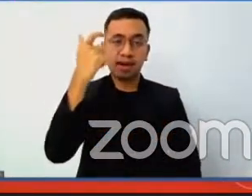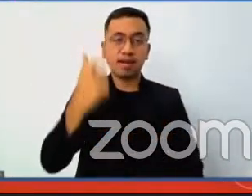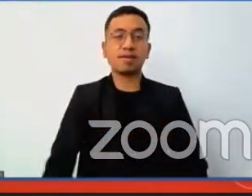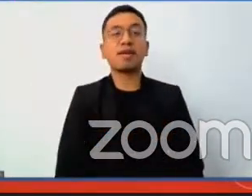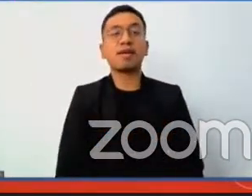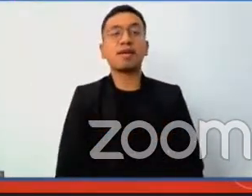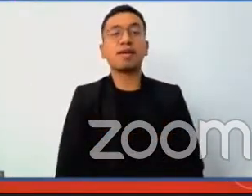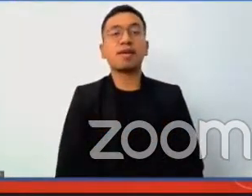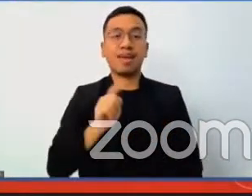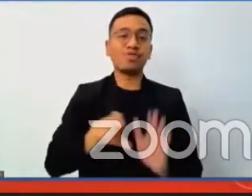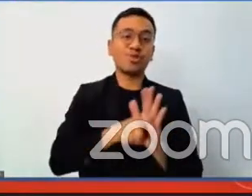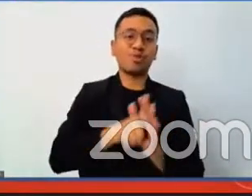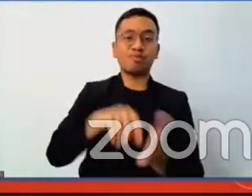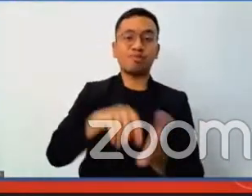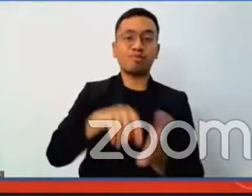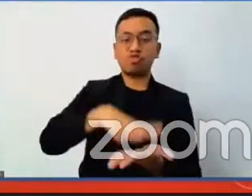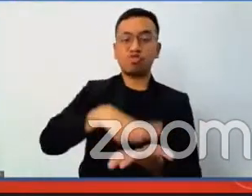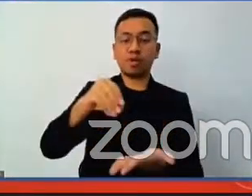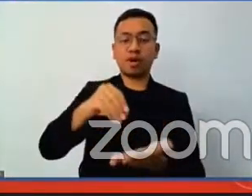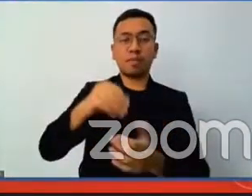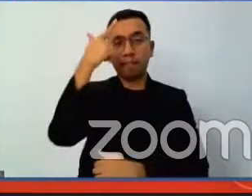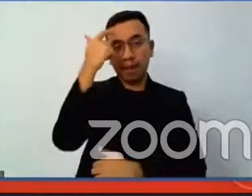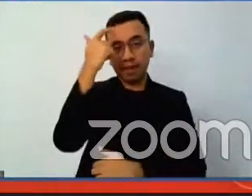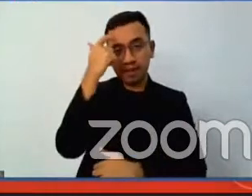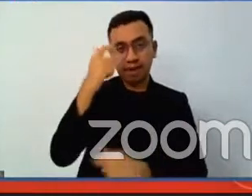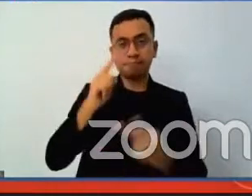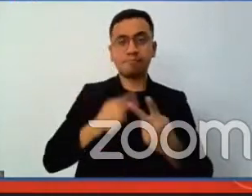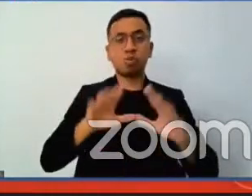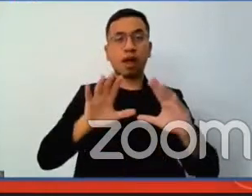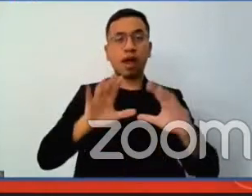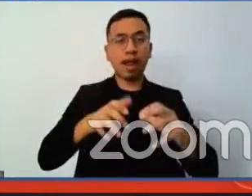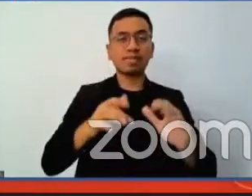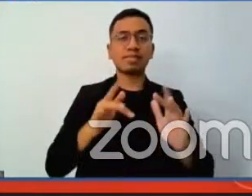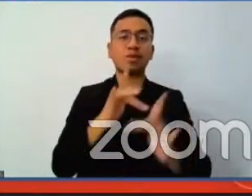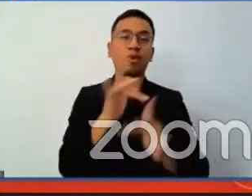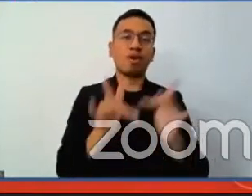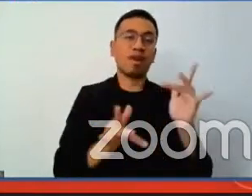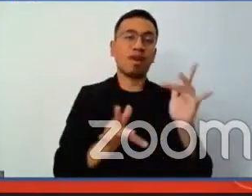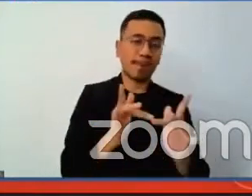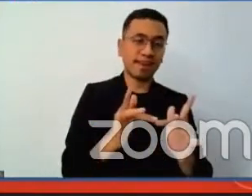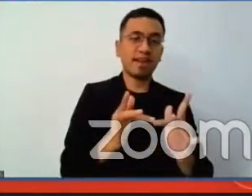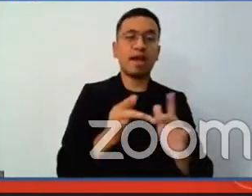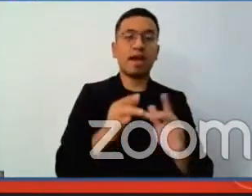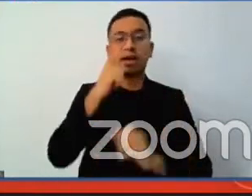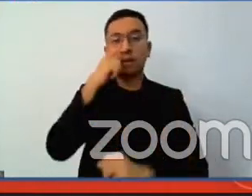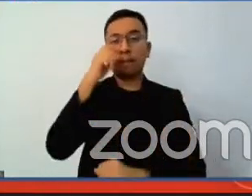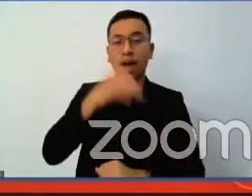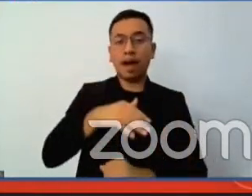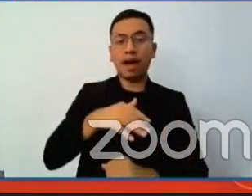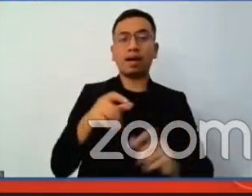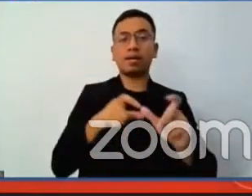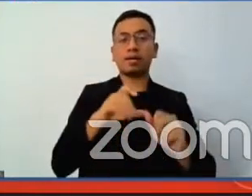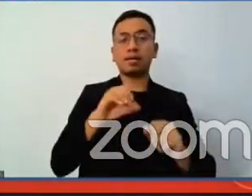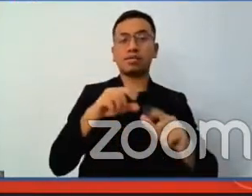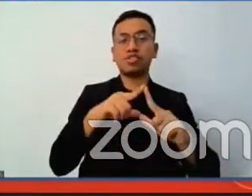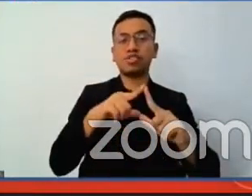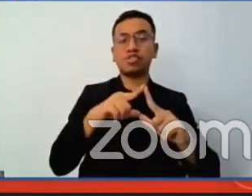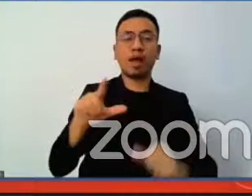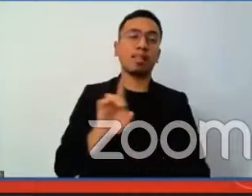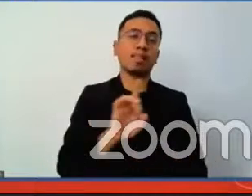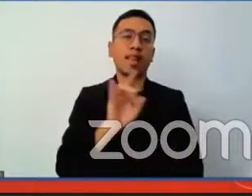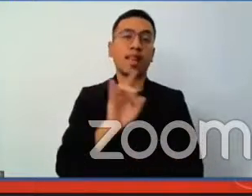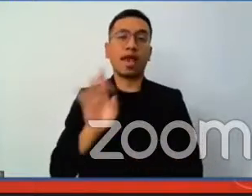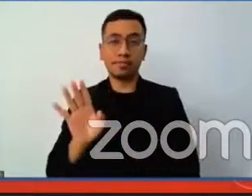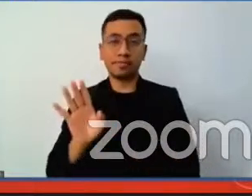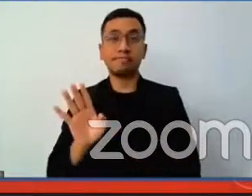sumber belajar, kelas maya, laboratorium maya, bank soal, dan sebagainya yang